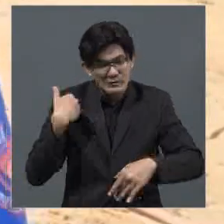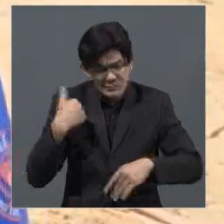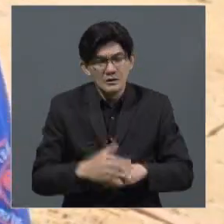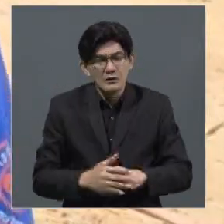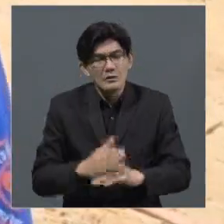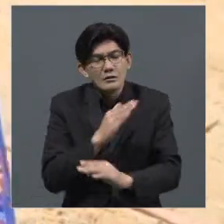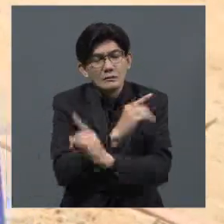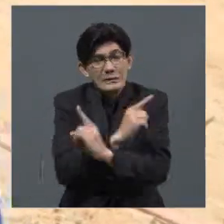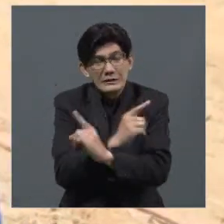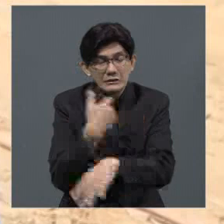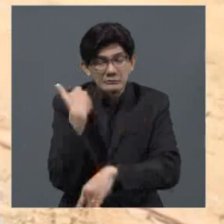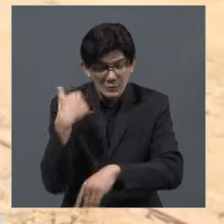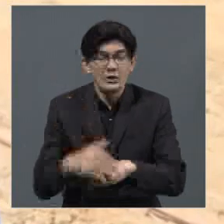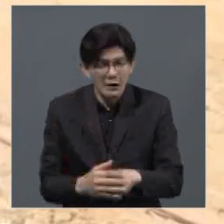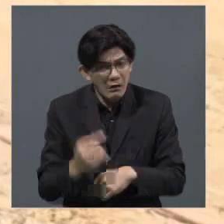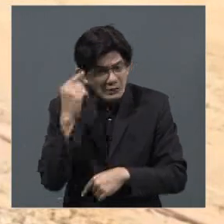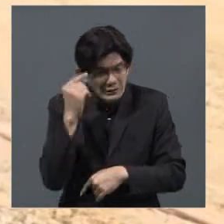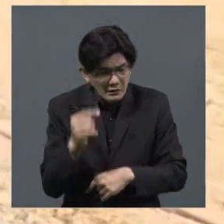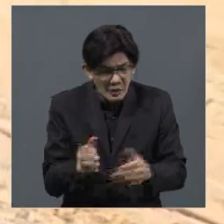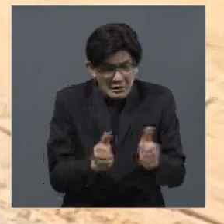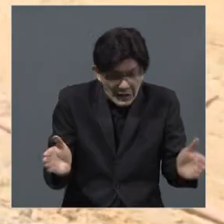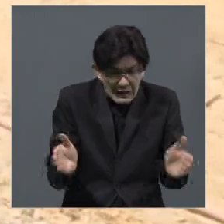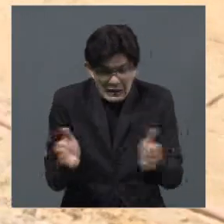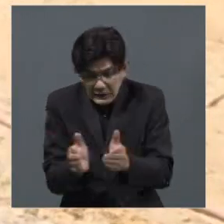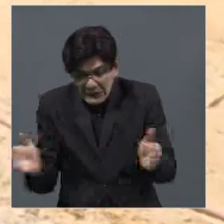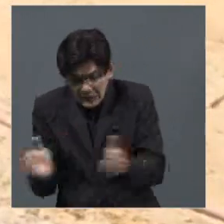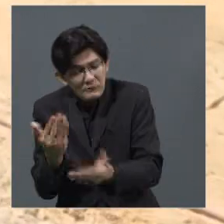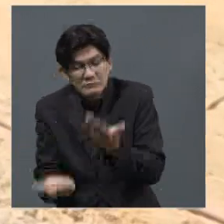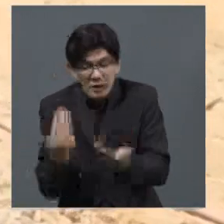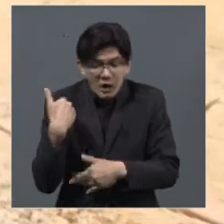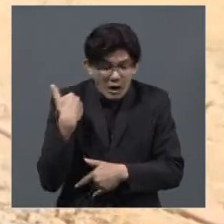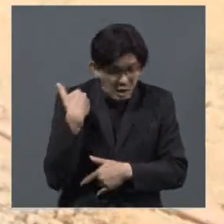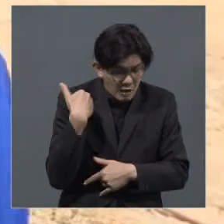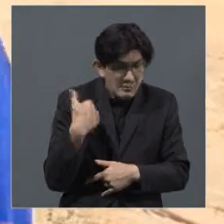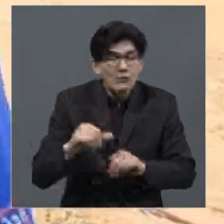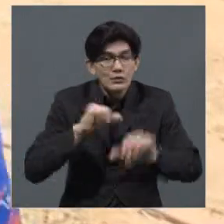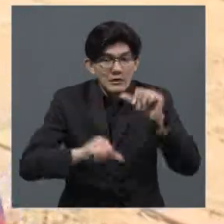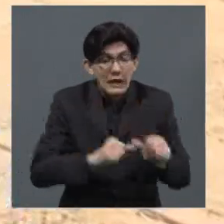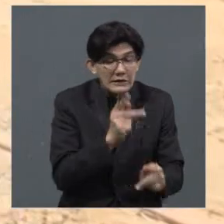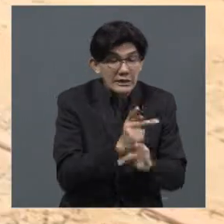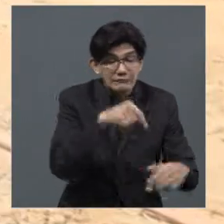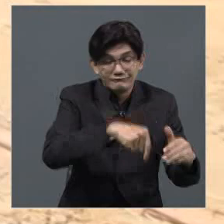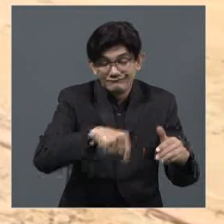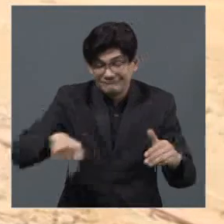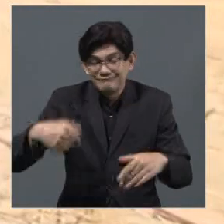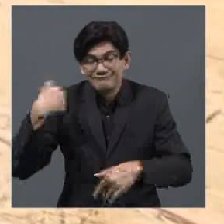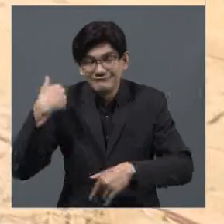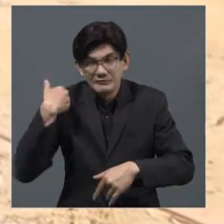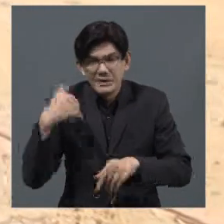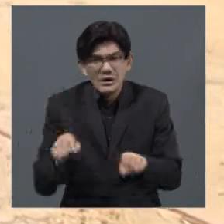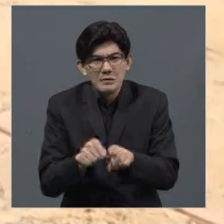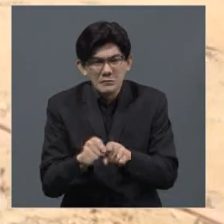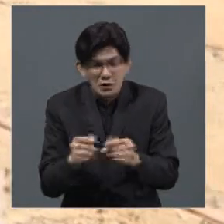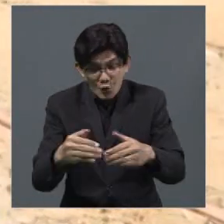ตรบ้างใหญ่บ้างแล้วเนี่ยเขาจะเก็บสารเคมีที่มันบรรจุในถังไม่ได้เพราะมันเป็นแรงกัดก่อนเ